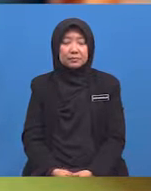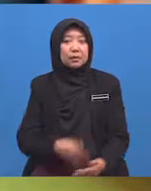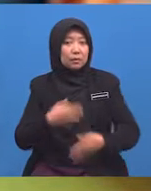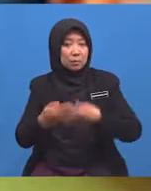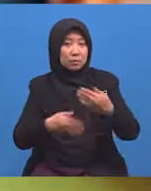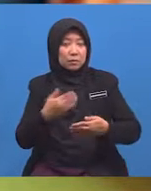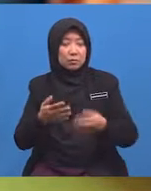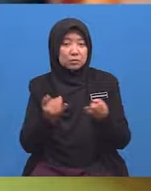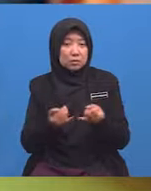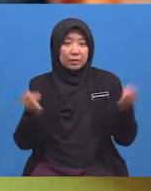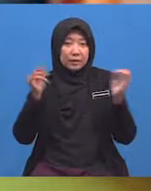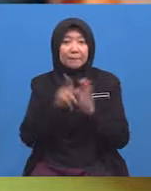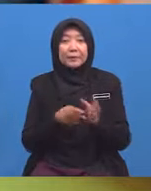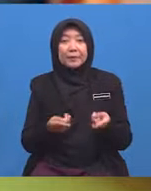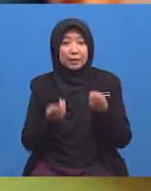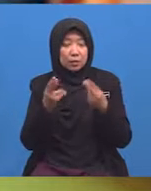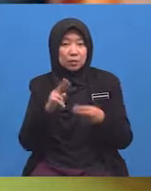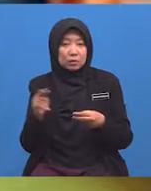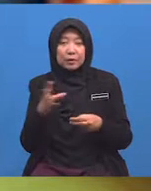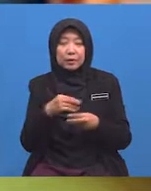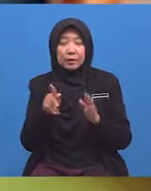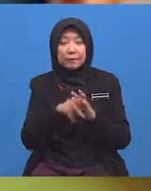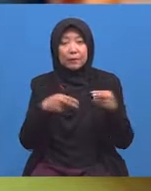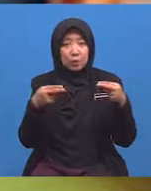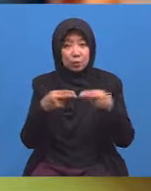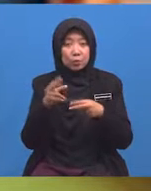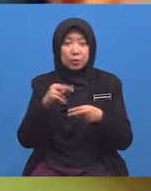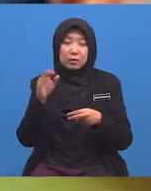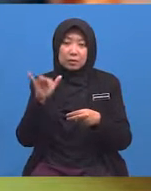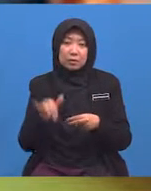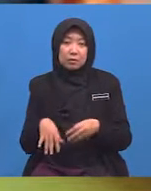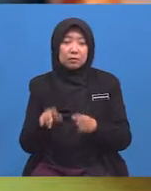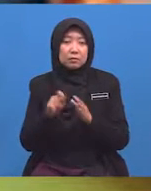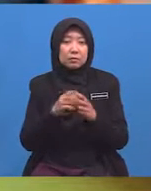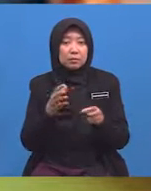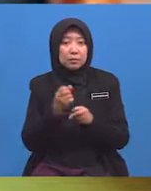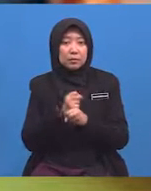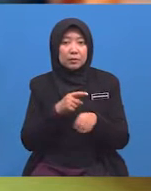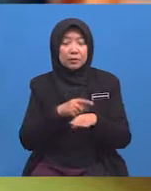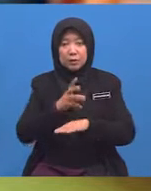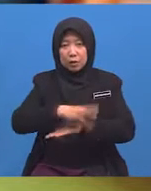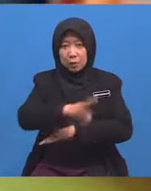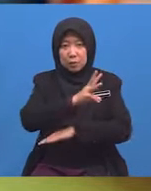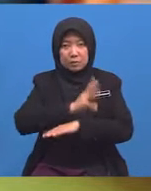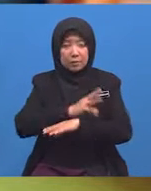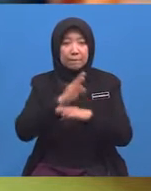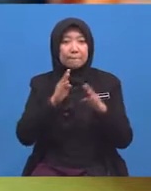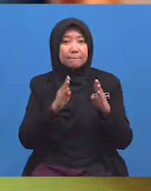Kemajuan jaringan pengangkutan dan perhubungan yang terdapat di kawasan